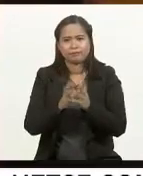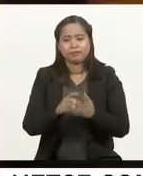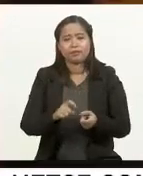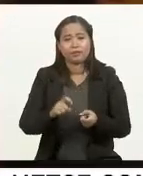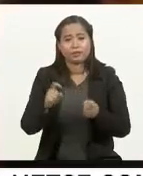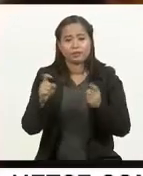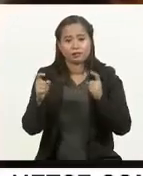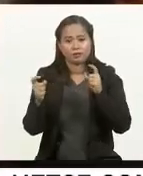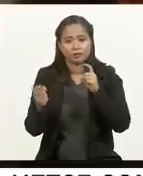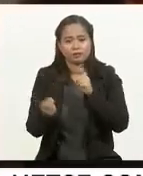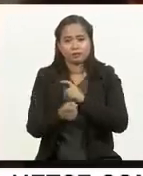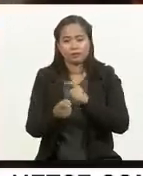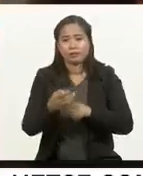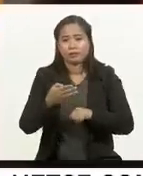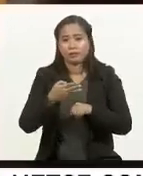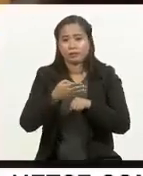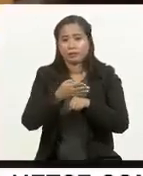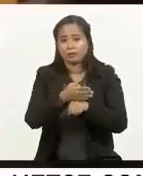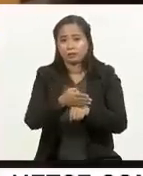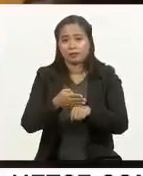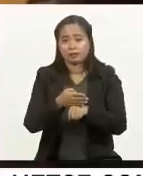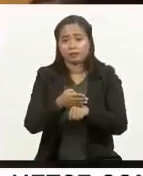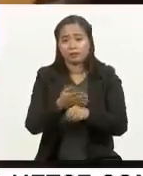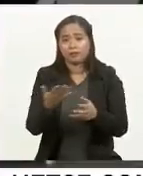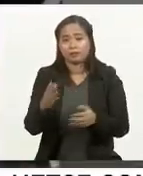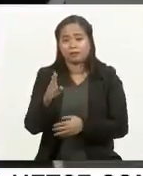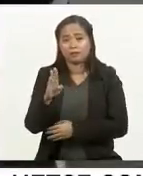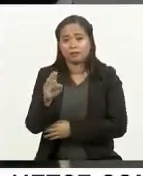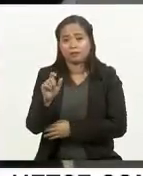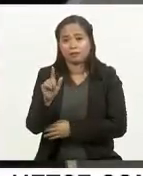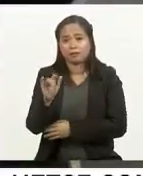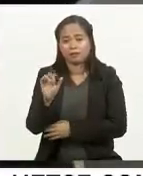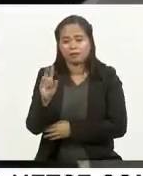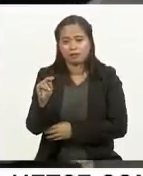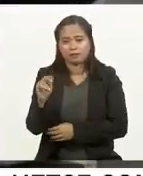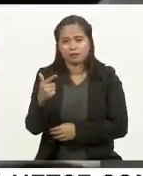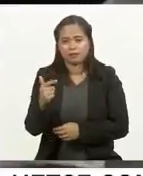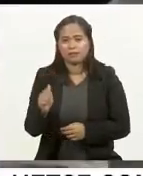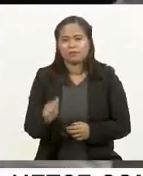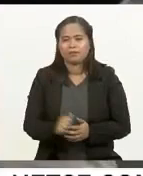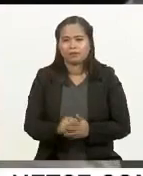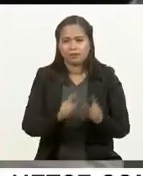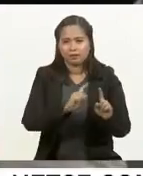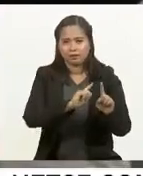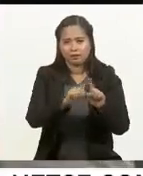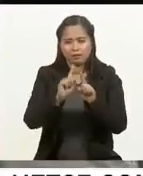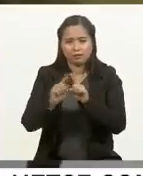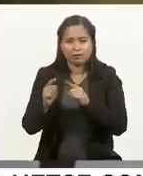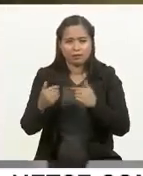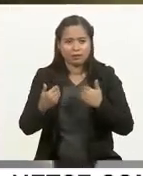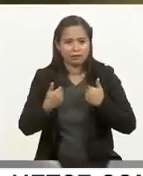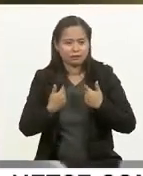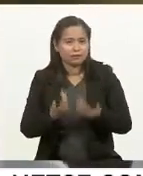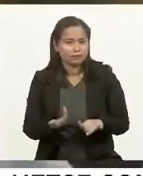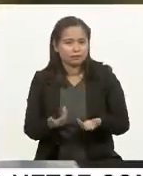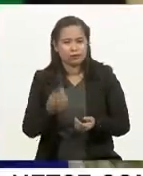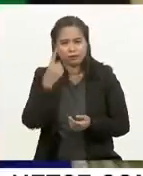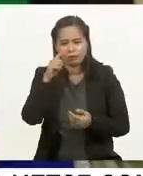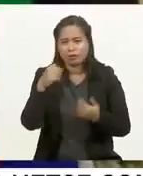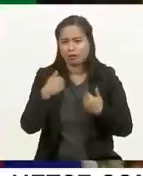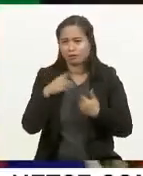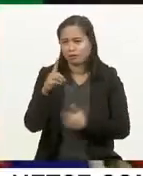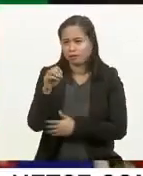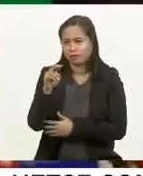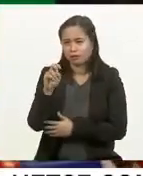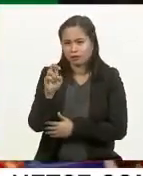Transform sa Bataan People Center sa siyudad ng Balanga, Lalawigan ng Bataan. Dala ng proyektong ito ng DENR kasama ang